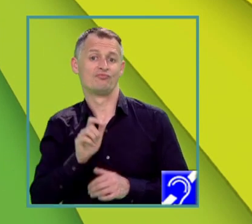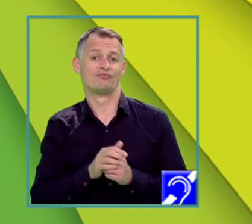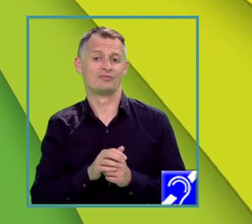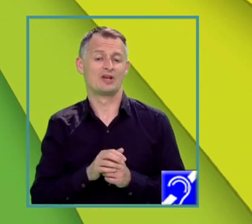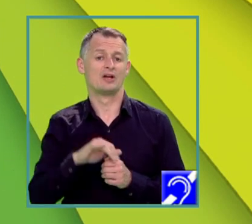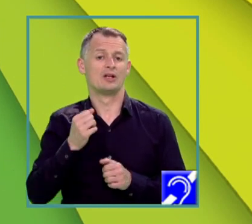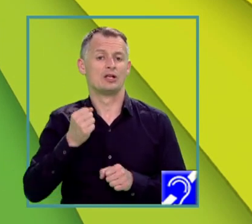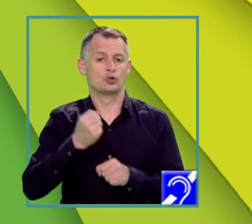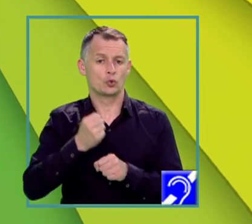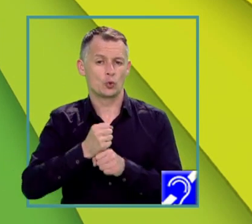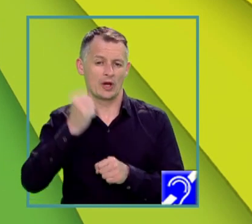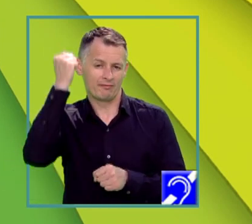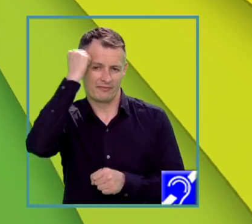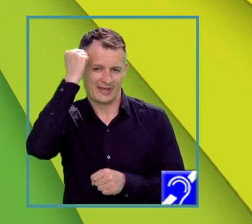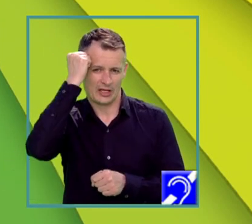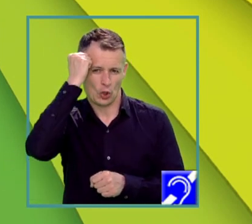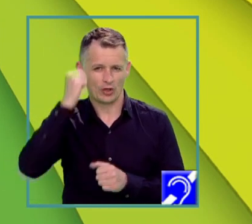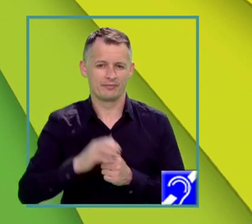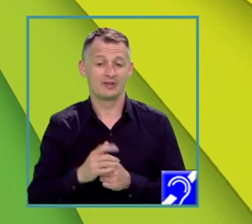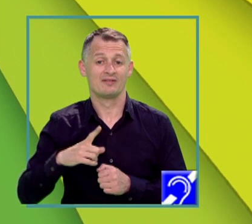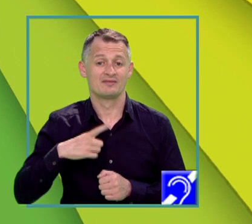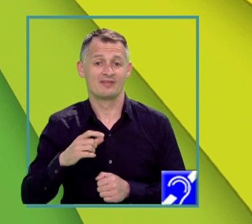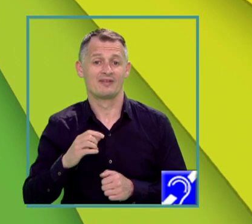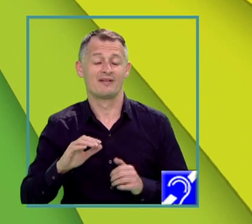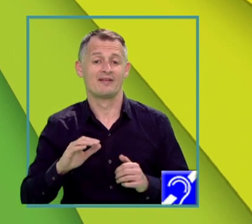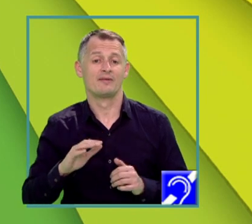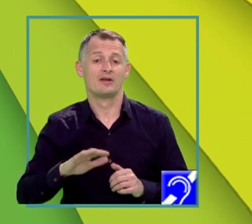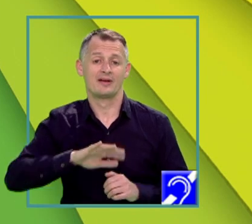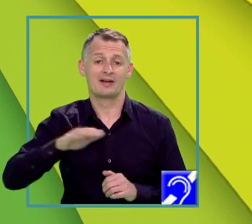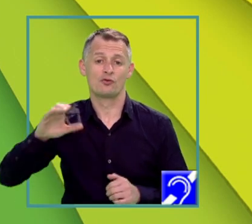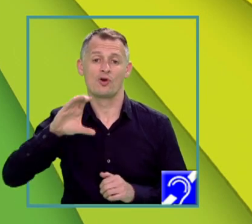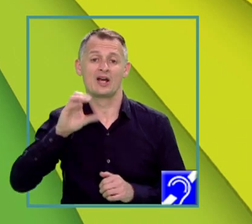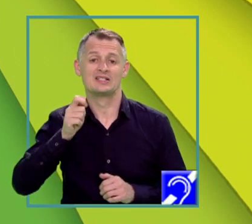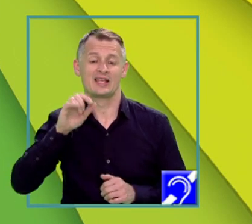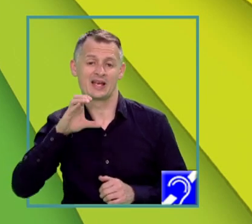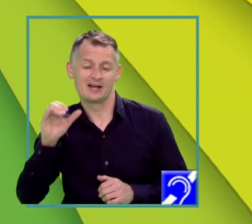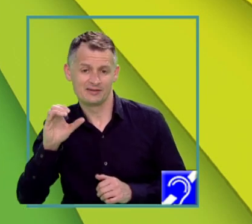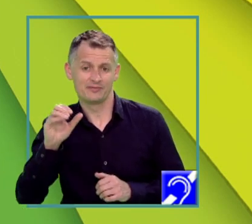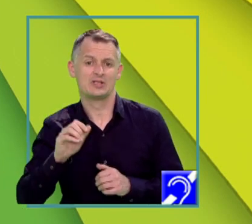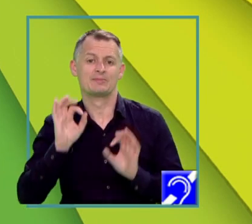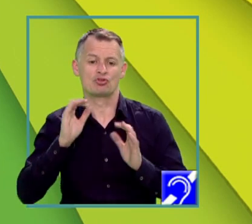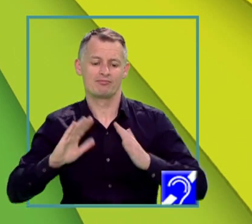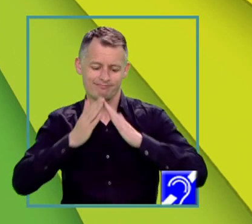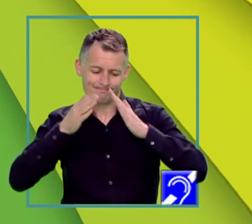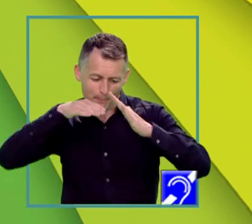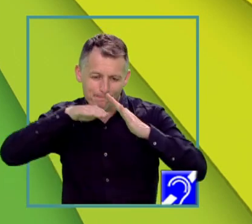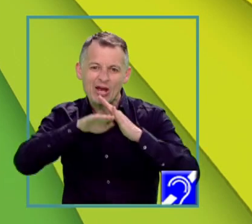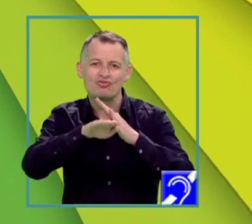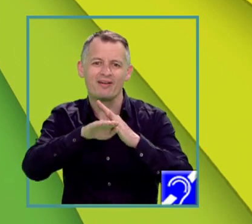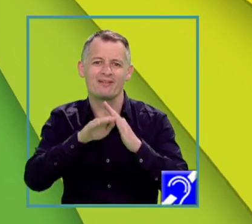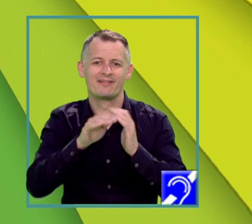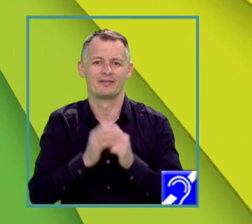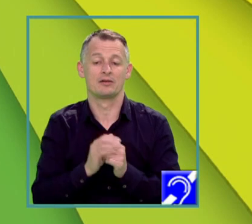structurii rocilor iată că este prezentă relieful carstic și nu uitați pe multitudinea de pește din Munții Apuseni în timp ce în